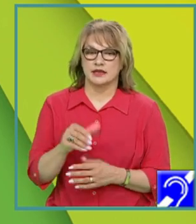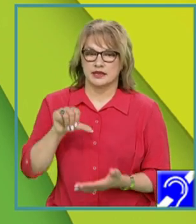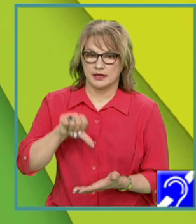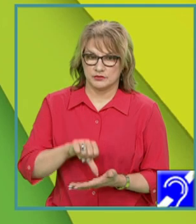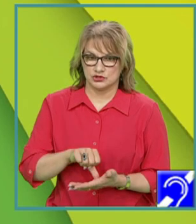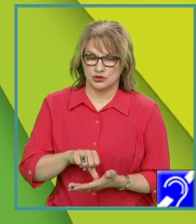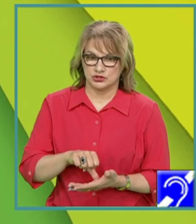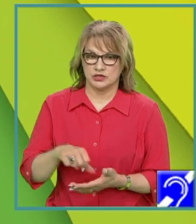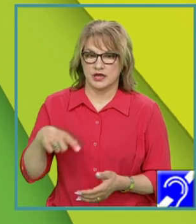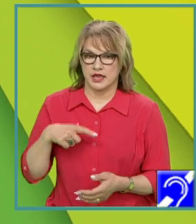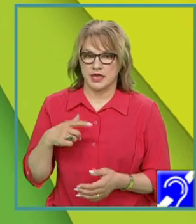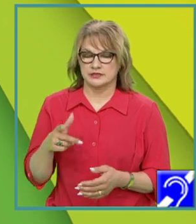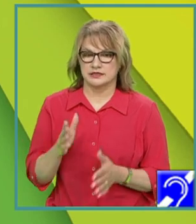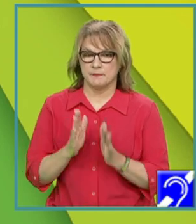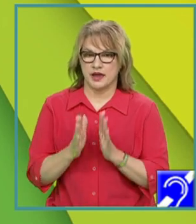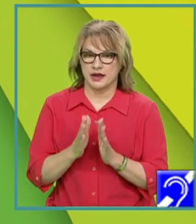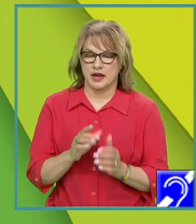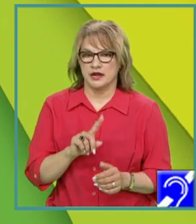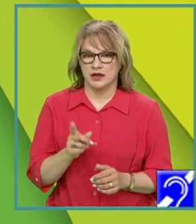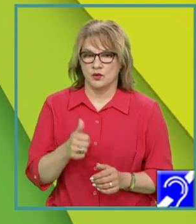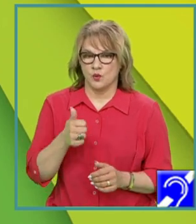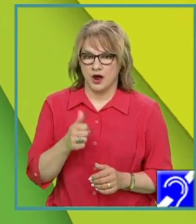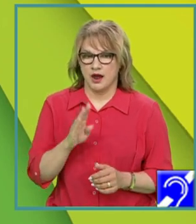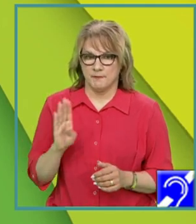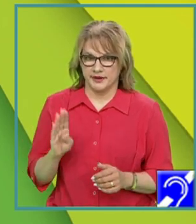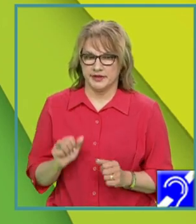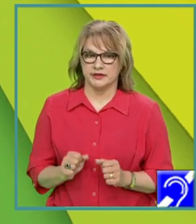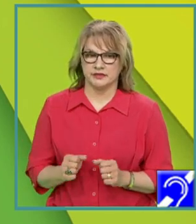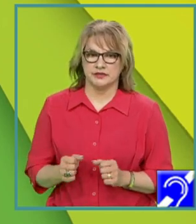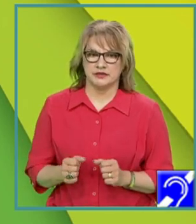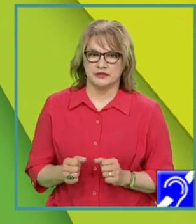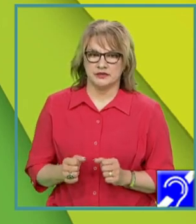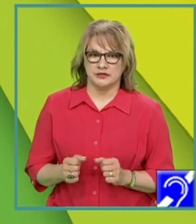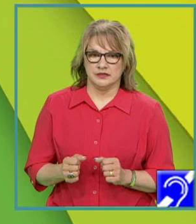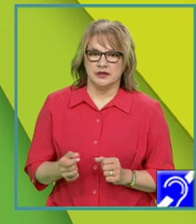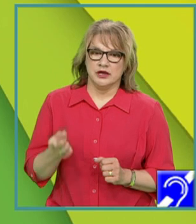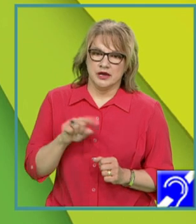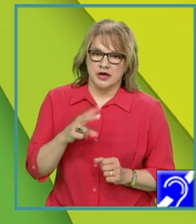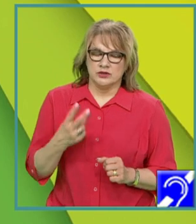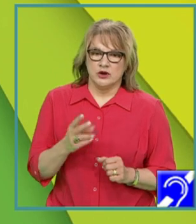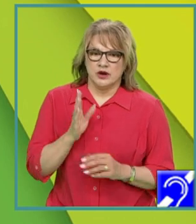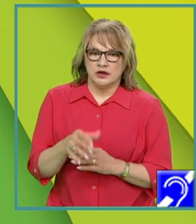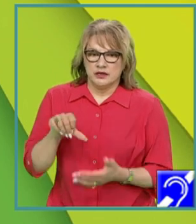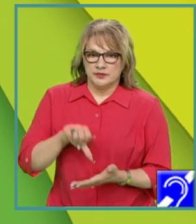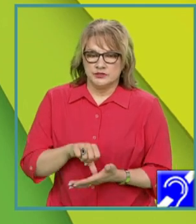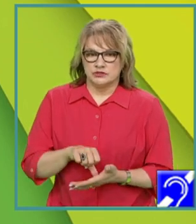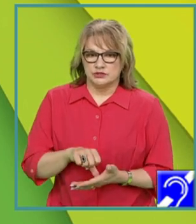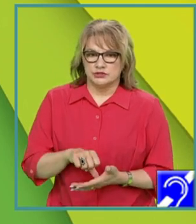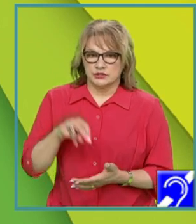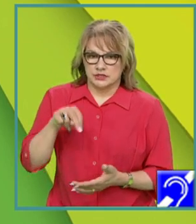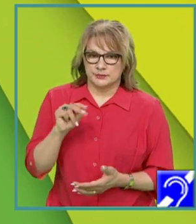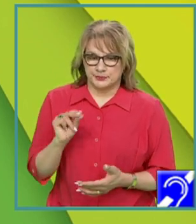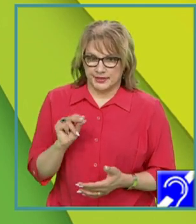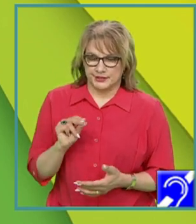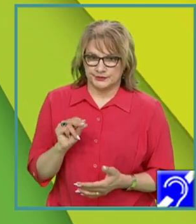impozitelocale2 rest a paralelă cu AB show a doua linie mijlocie n